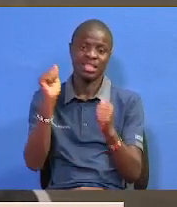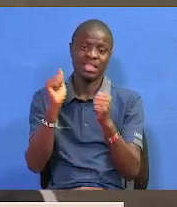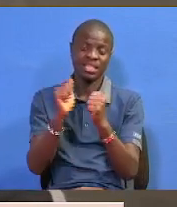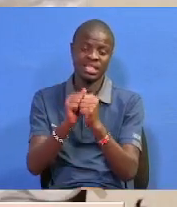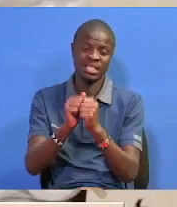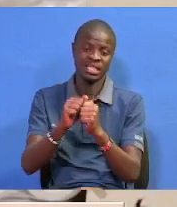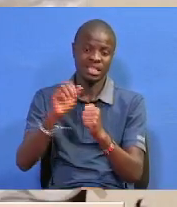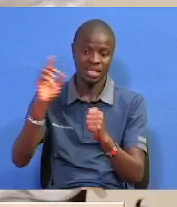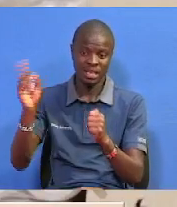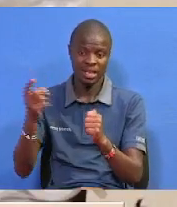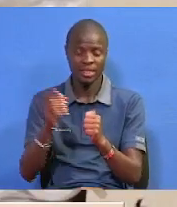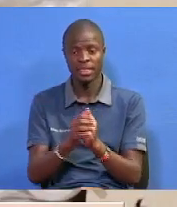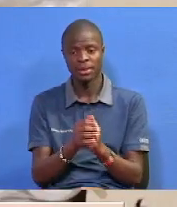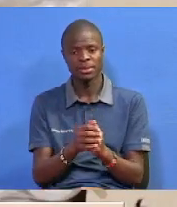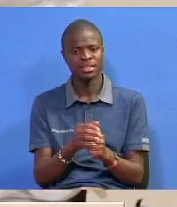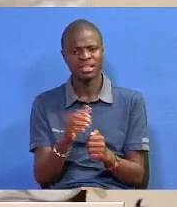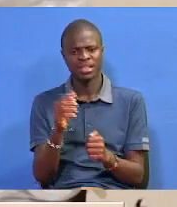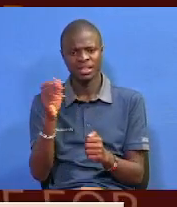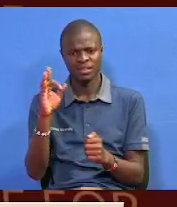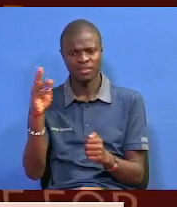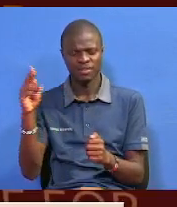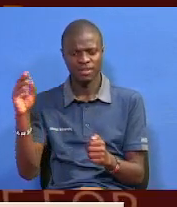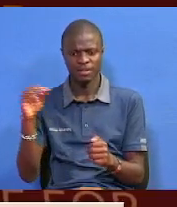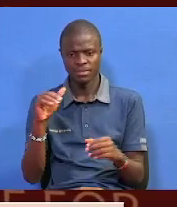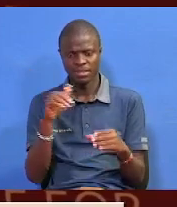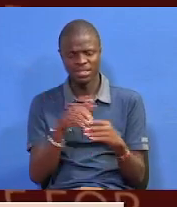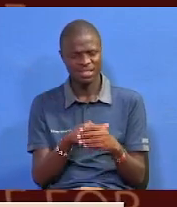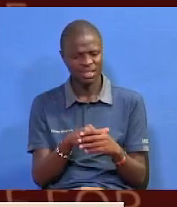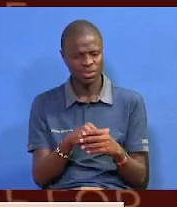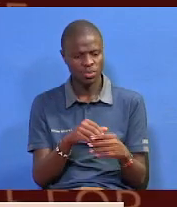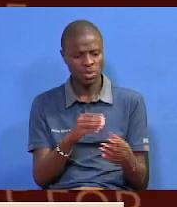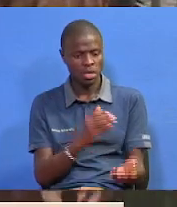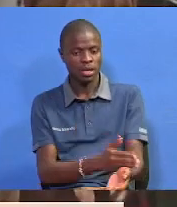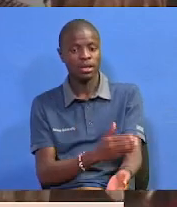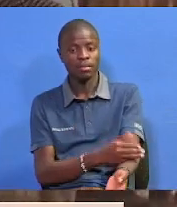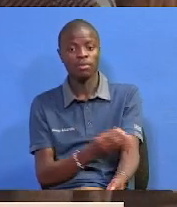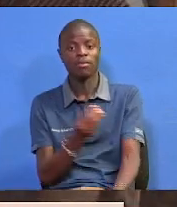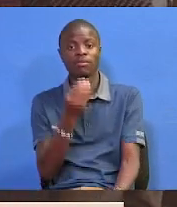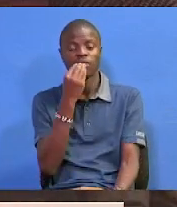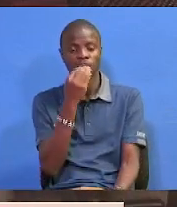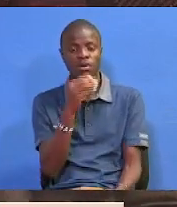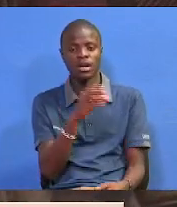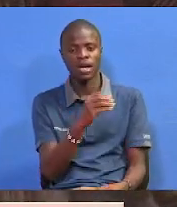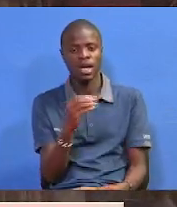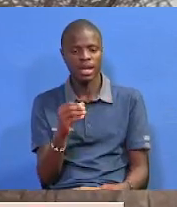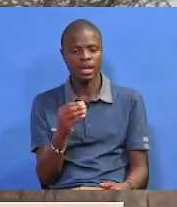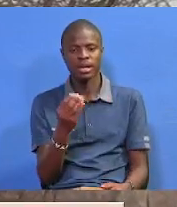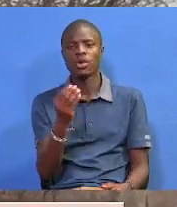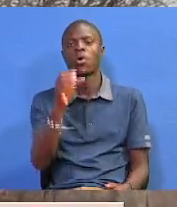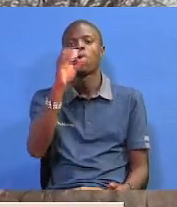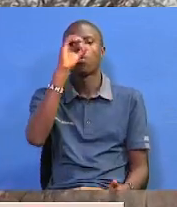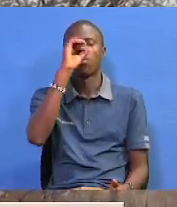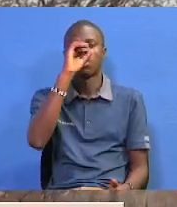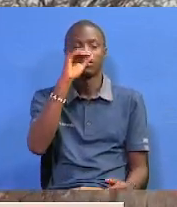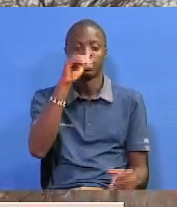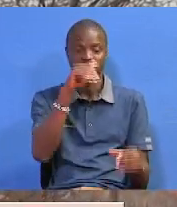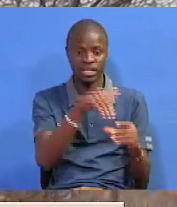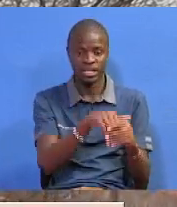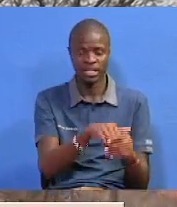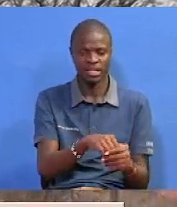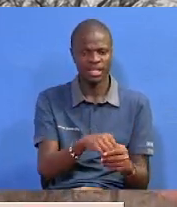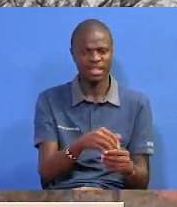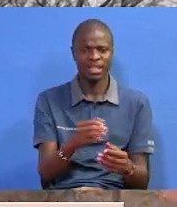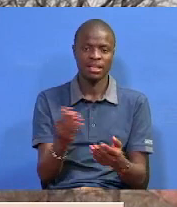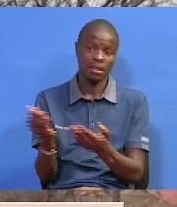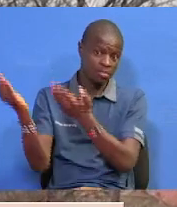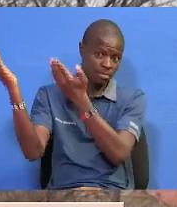ya umwagiliaji ya Galana Kulalu zitatumika kukuza chakula na pia kutengeza bwawa la maji. Ruto pia ametetea uagizaji